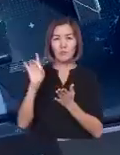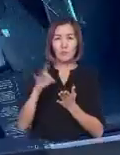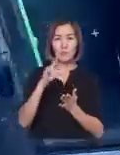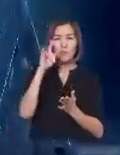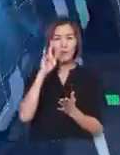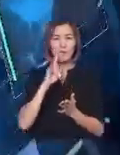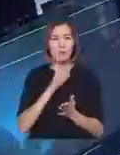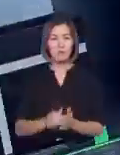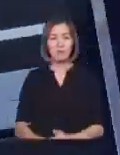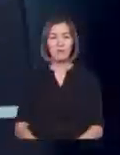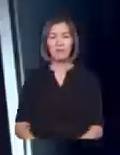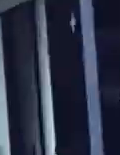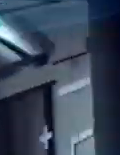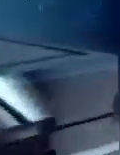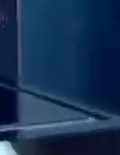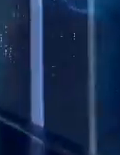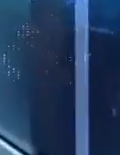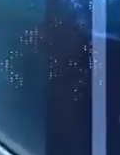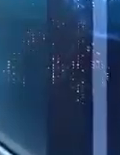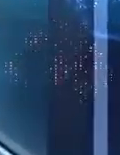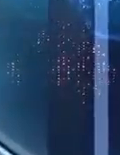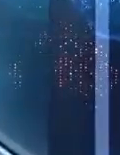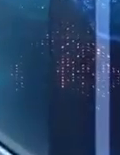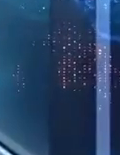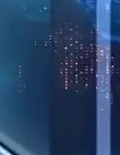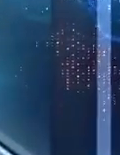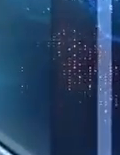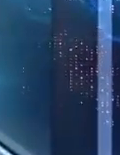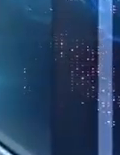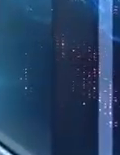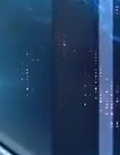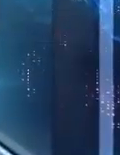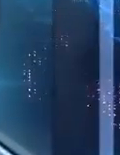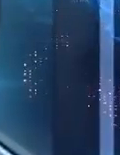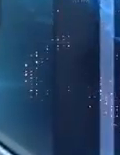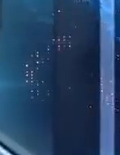Айгерим Коппаева, Аблай Коттуплай, телерадиокомпания ЖТСУ, Талдыкорган.